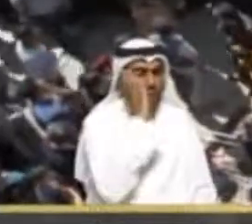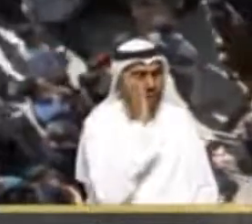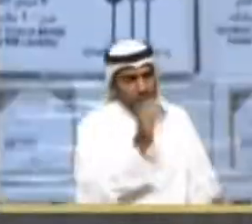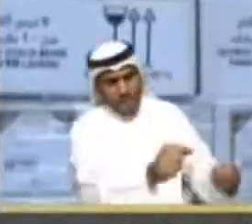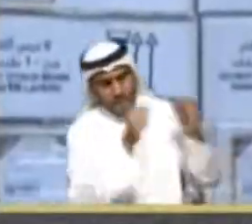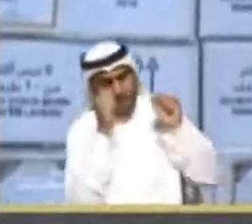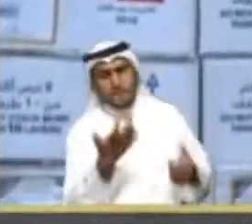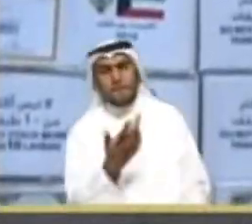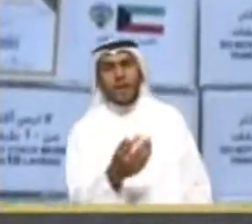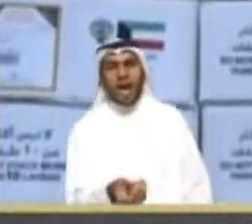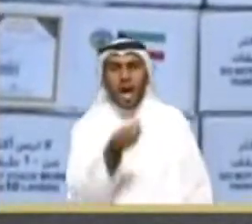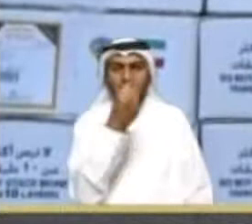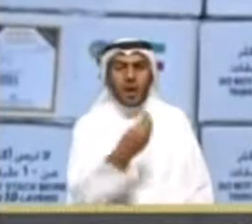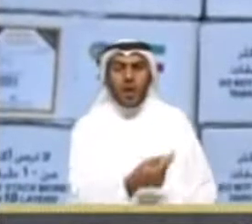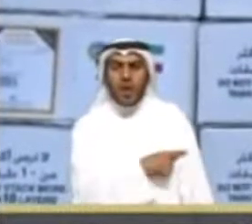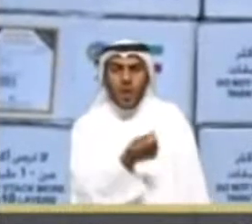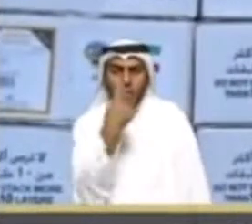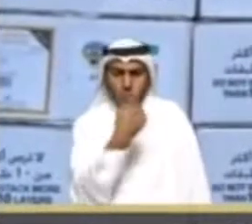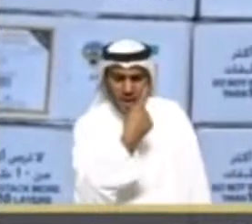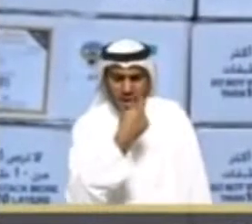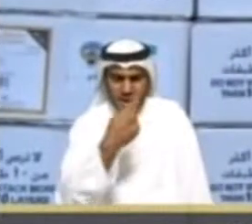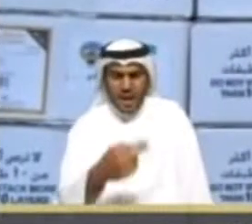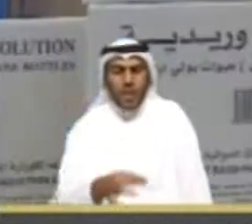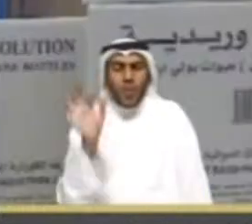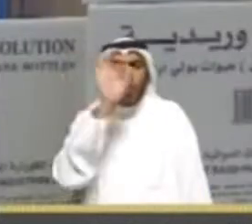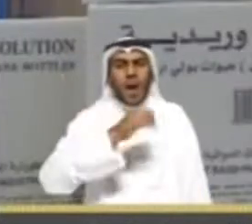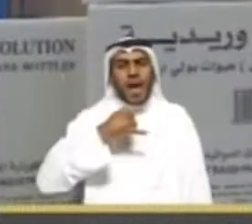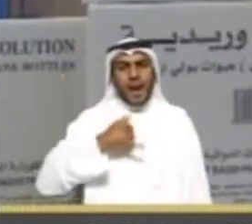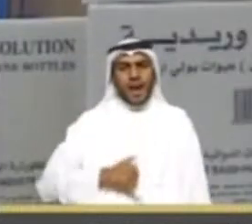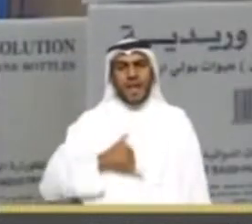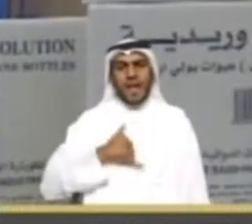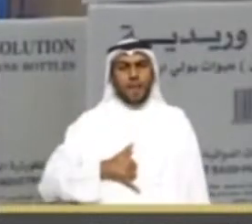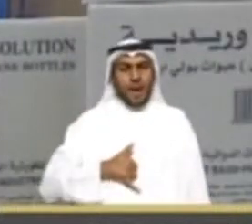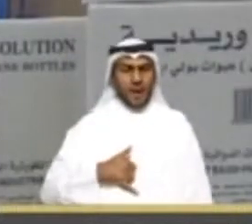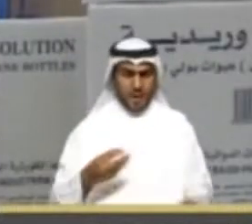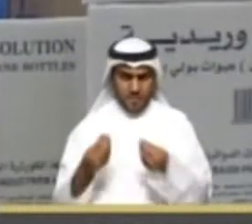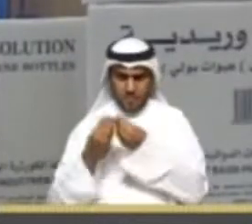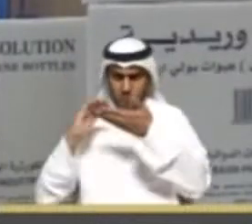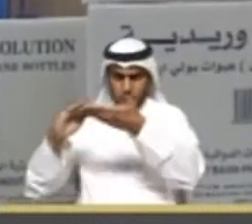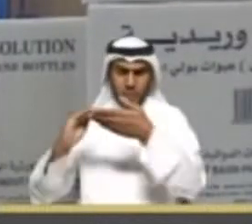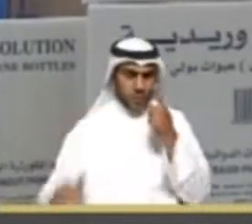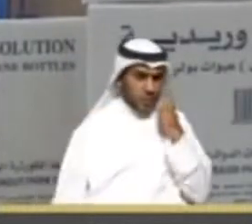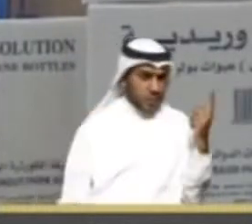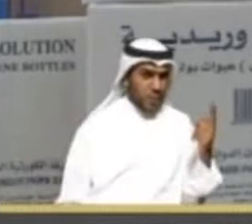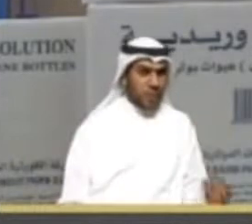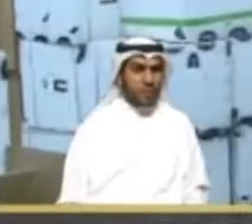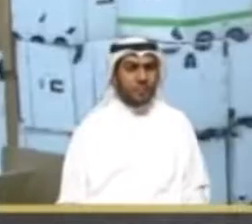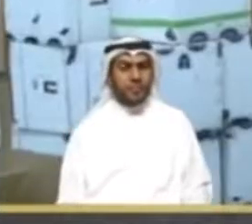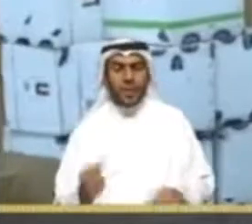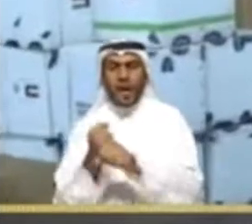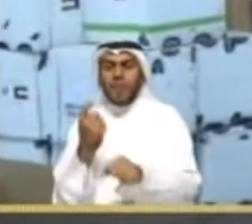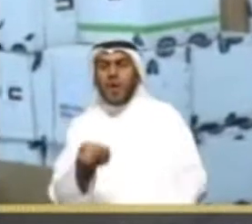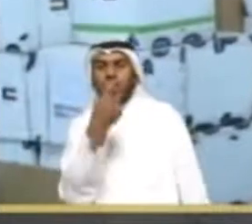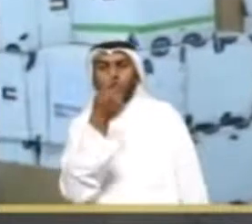بمحافظات يمنية على الأسر النازحة، كما أطلقت جمعية الهلال الأحمر الكويتية حملة تبرعات